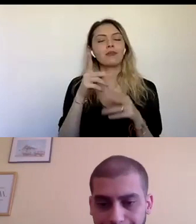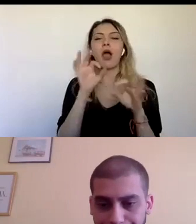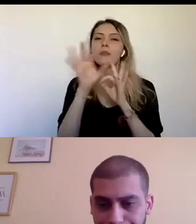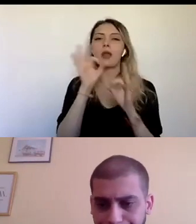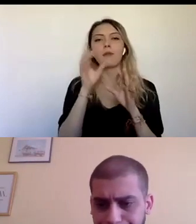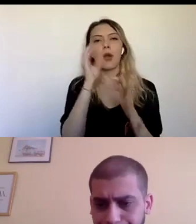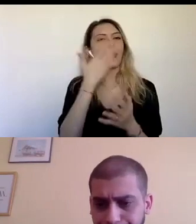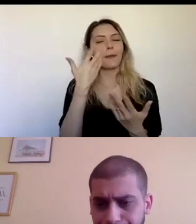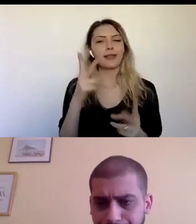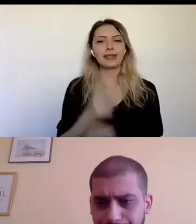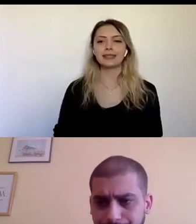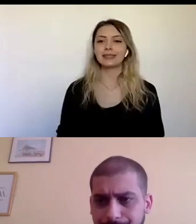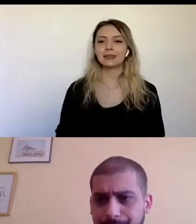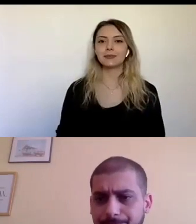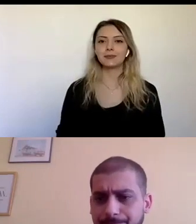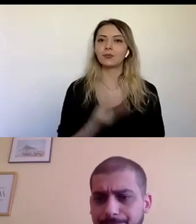alabilirim.